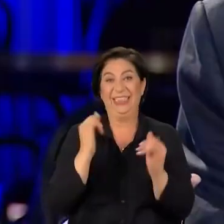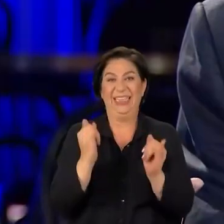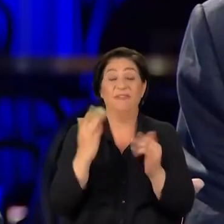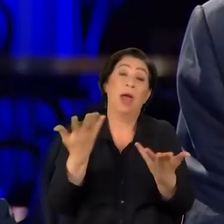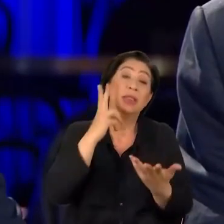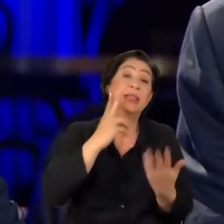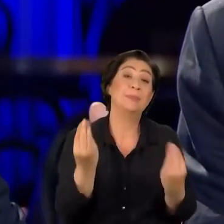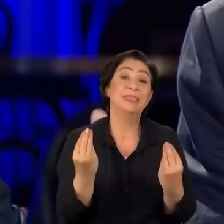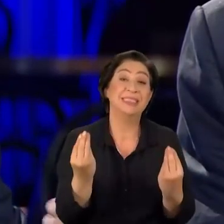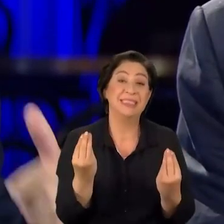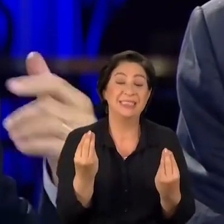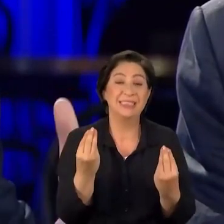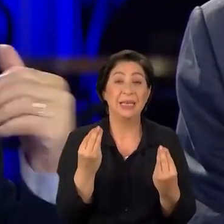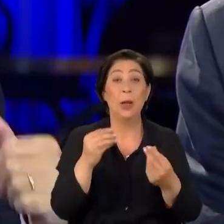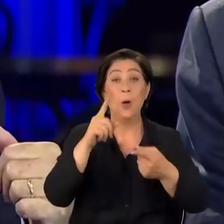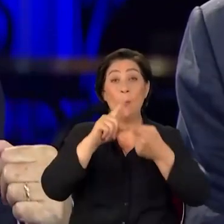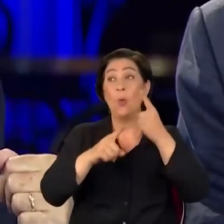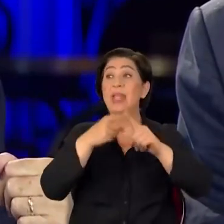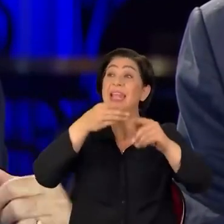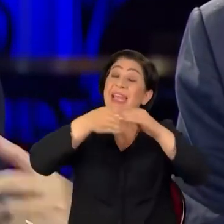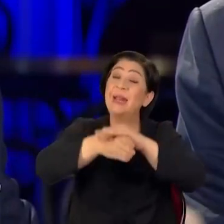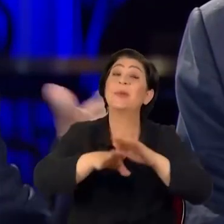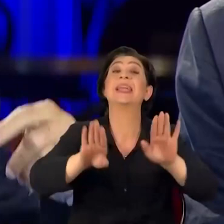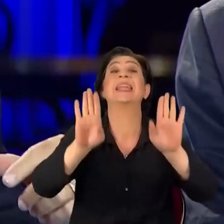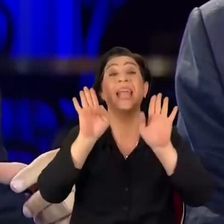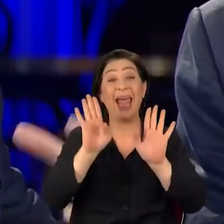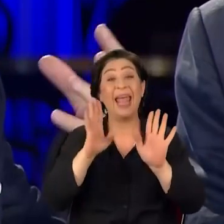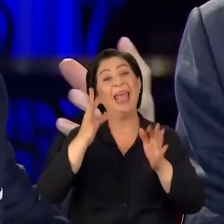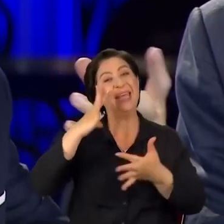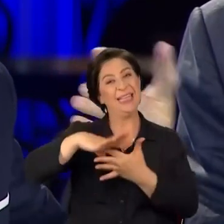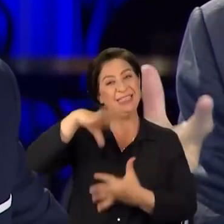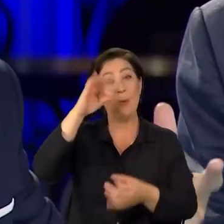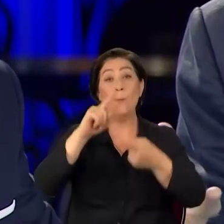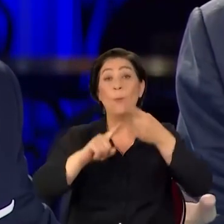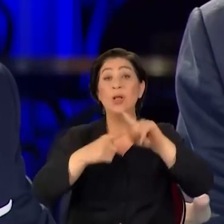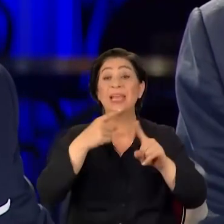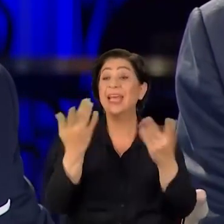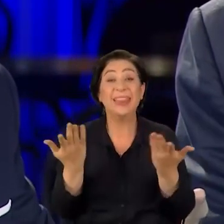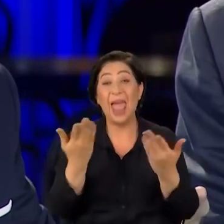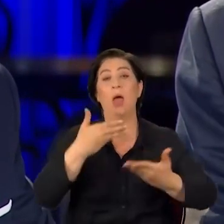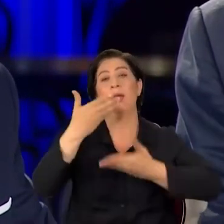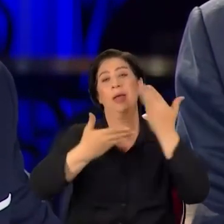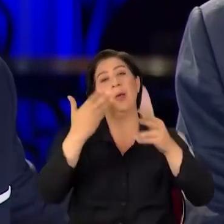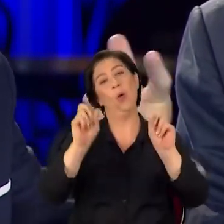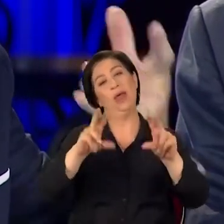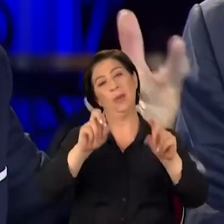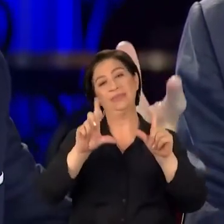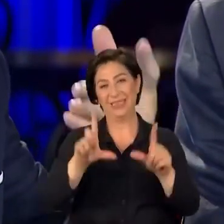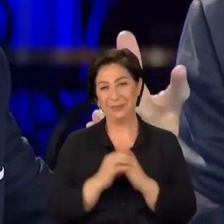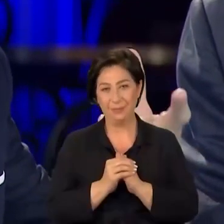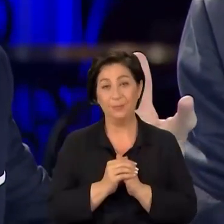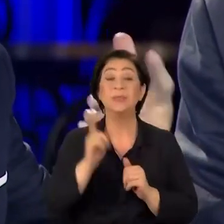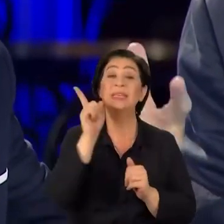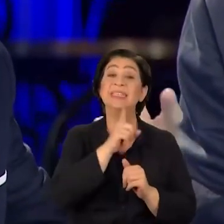temiz. Şimdi siyasete girmek değil de biz insanlarımıza politika yapmayı öğretmeliyiz. Çünkü